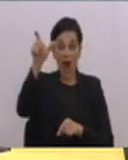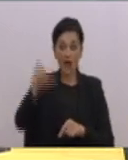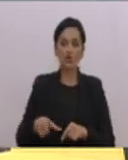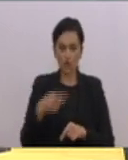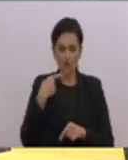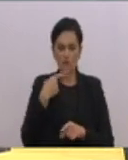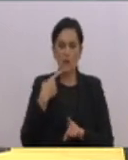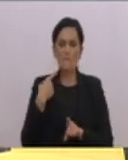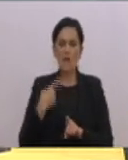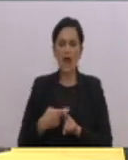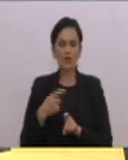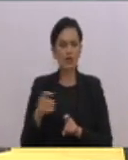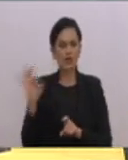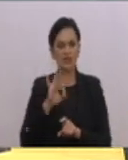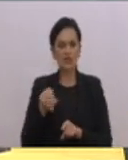ილაპარაკოს ფაშიზმზე.